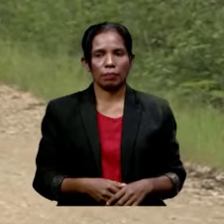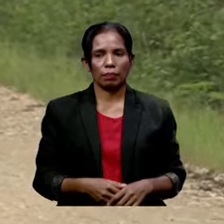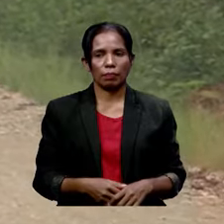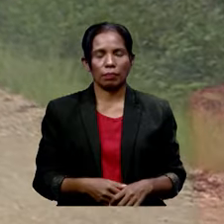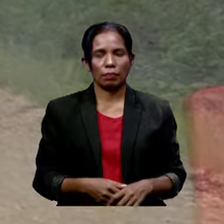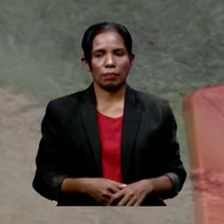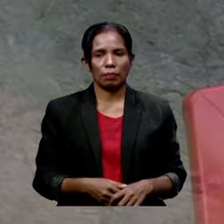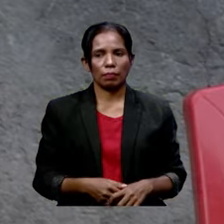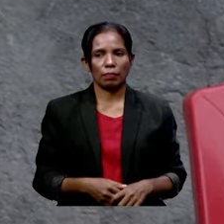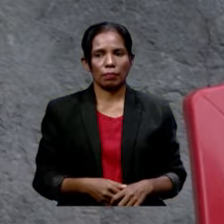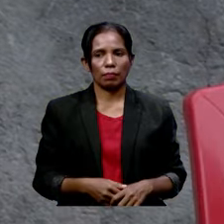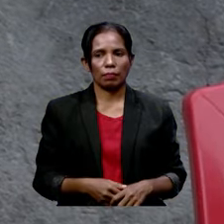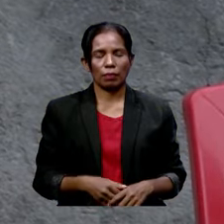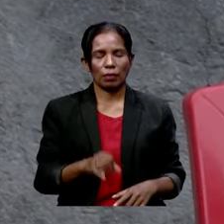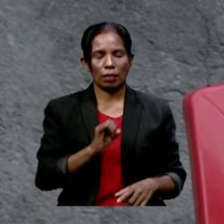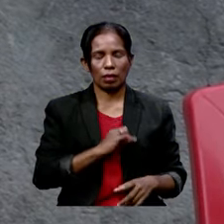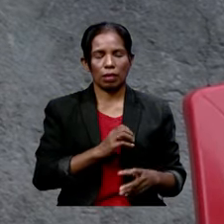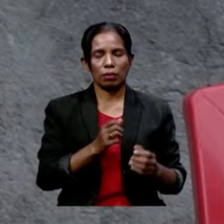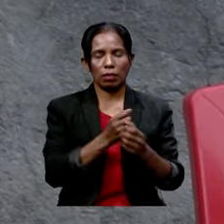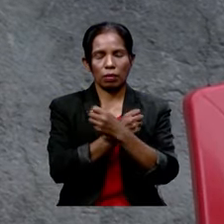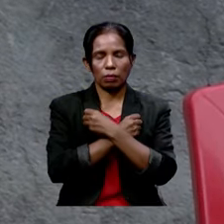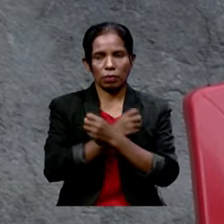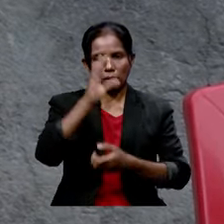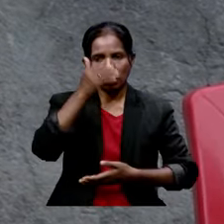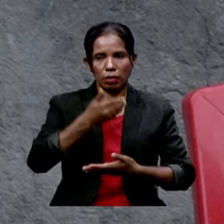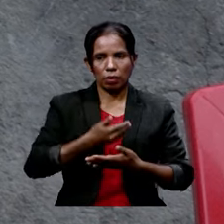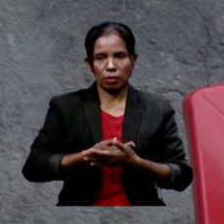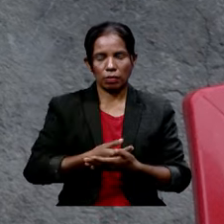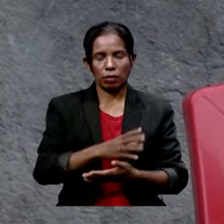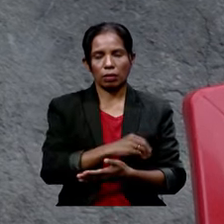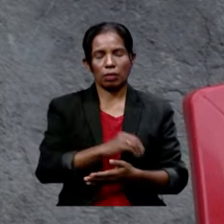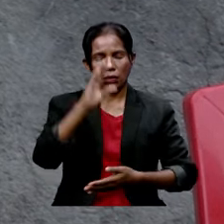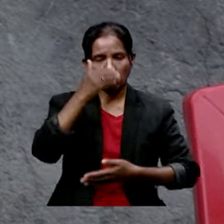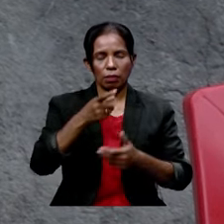Mana hadomiwan tambah geografi sainudar mana newan primer.